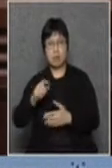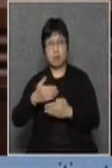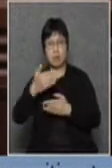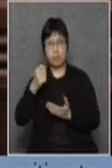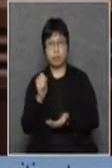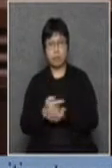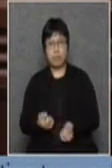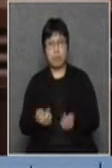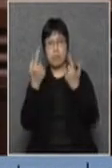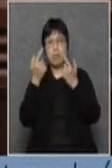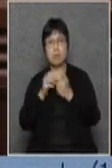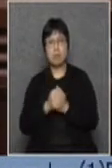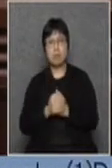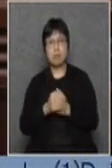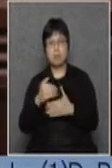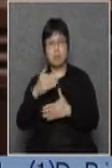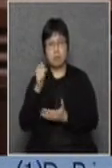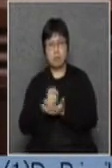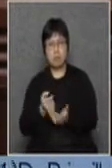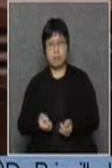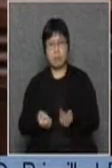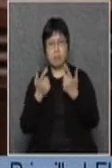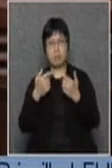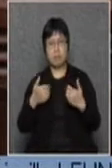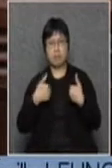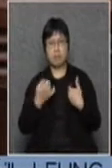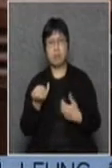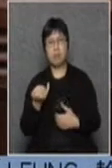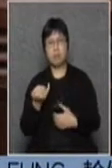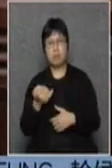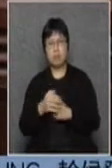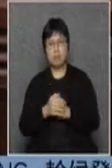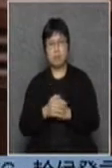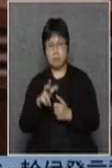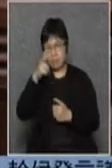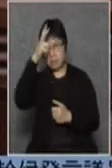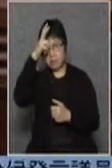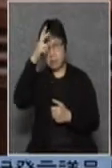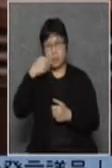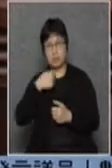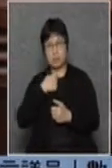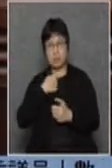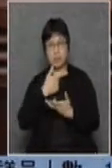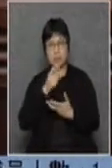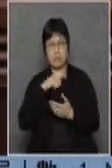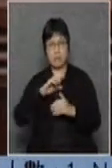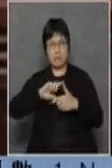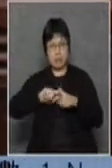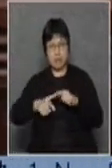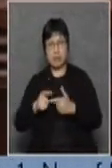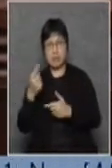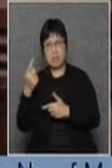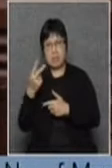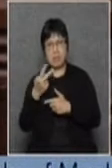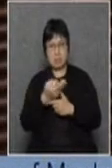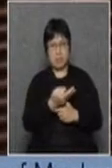升啦，係咪？樓價飆升對我哋嚟講絕對唔係好事。你話政府就要拎一個一個辣椒、兩個辣椒、三個辣椒，